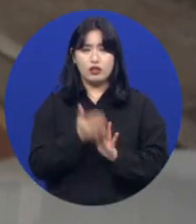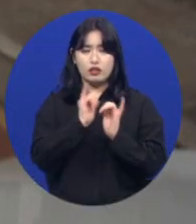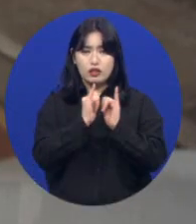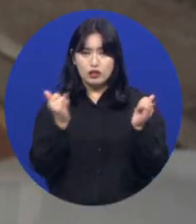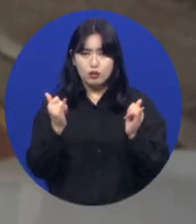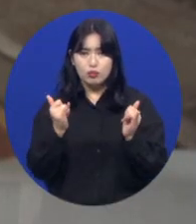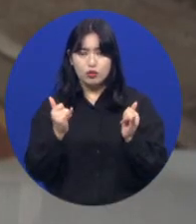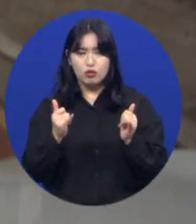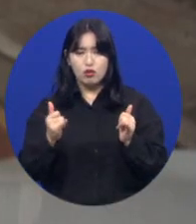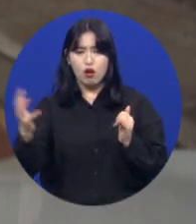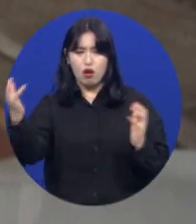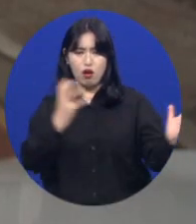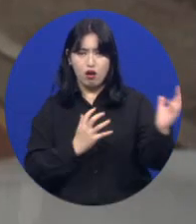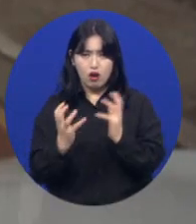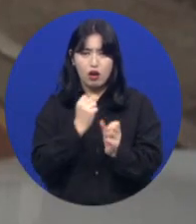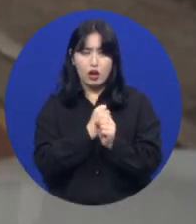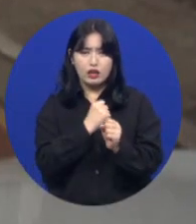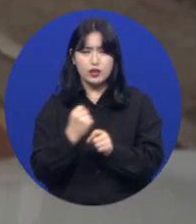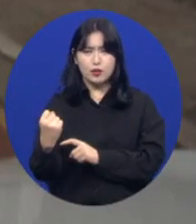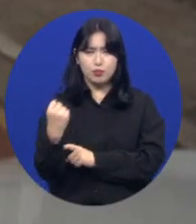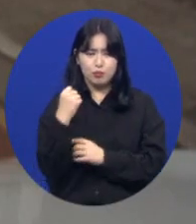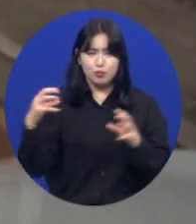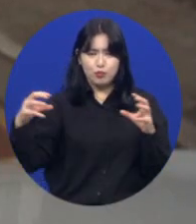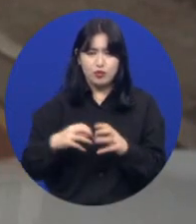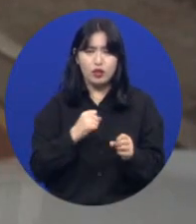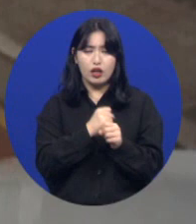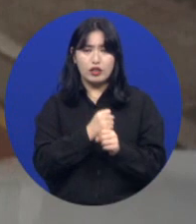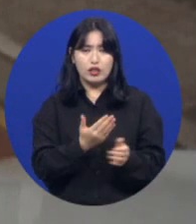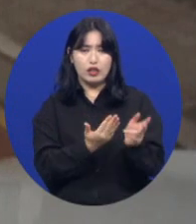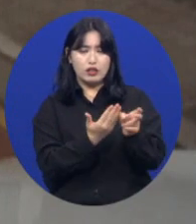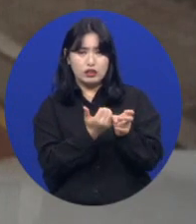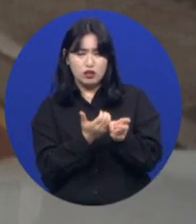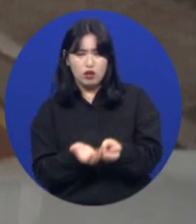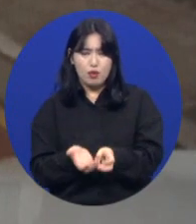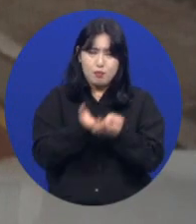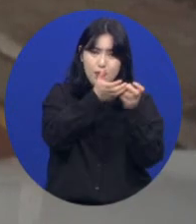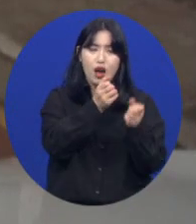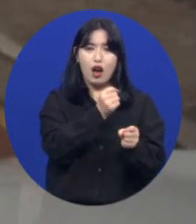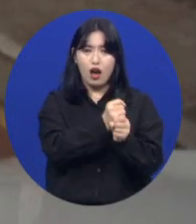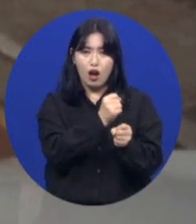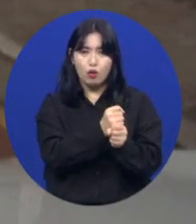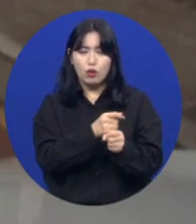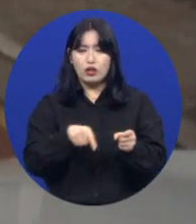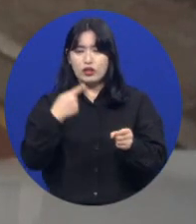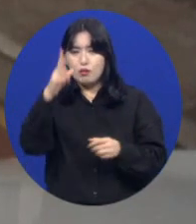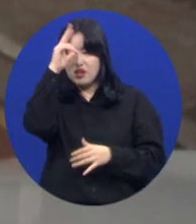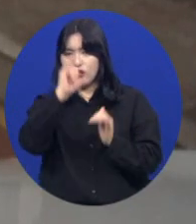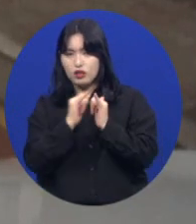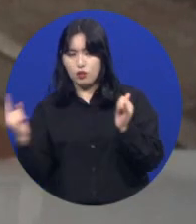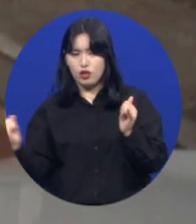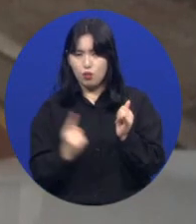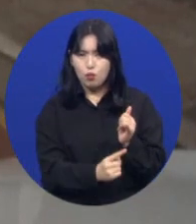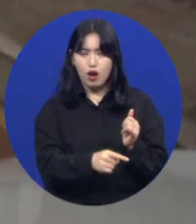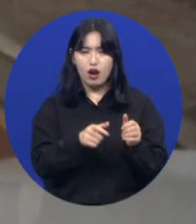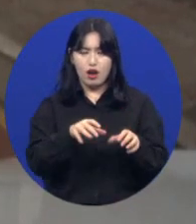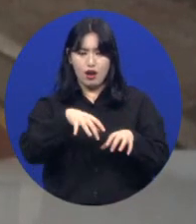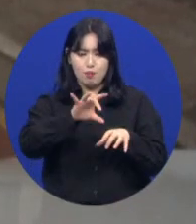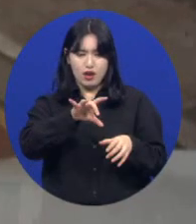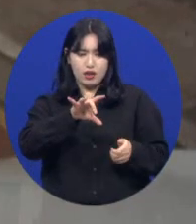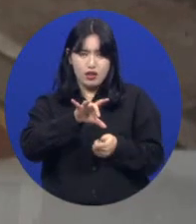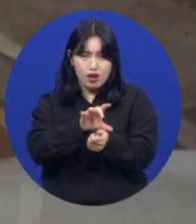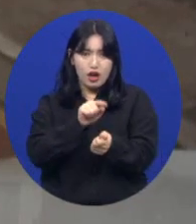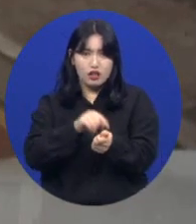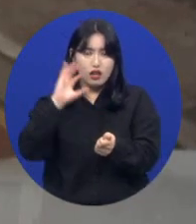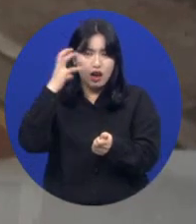시민들이 여기저기서 달려와 힘을 합쳐 트럭을 한쪽으로 드러내고 뒤이어 경찰관이 달려와 바퀴 밑에 끼어